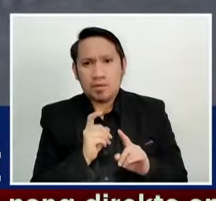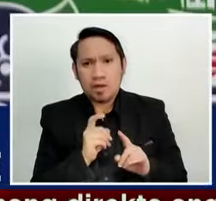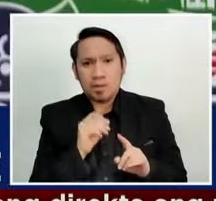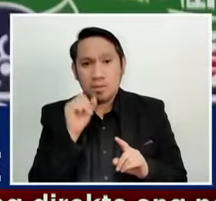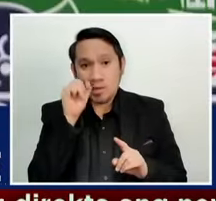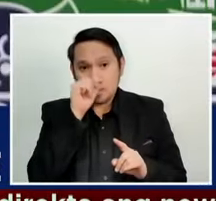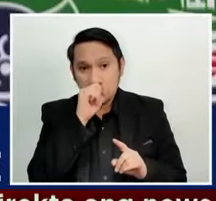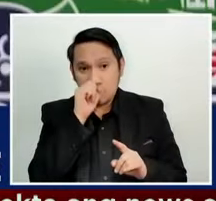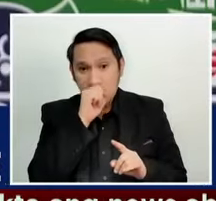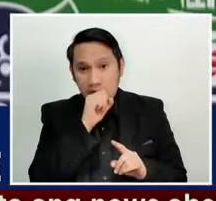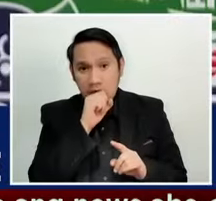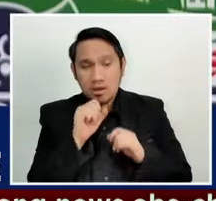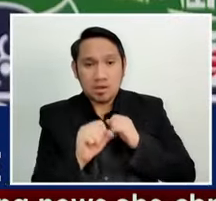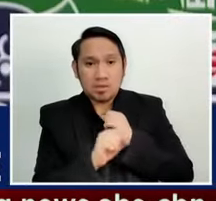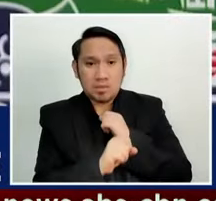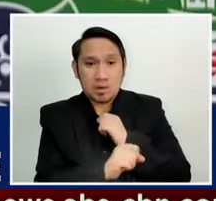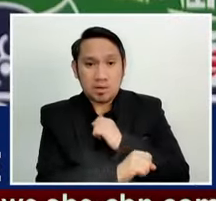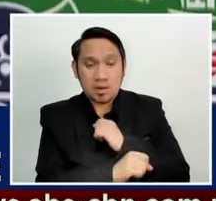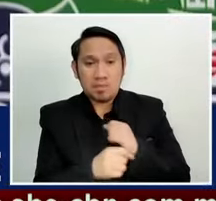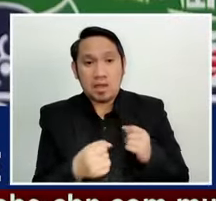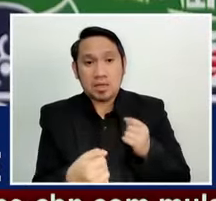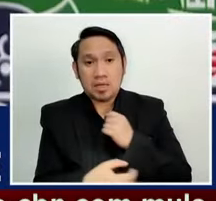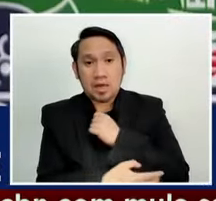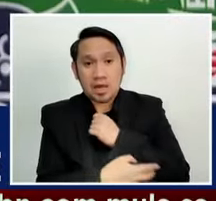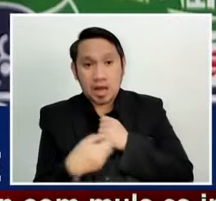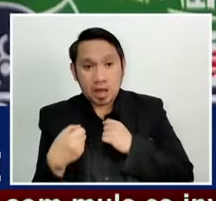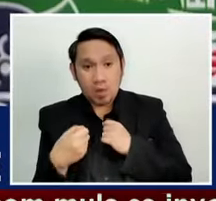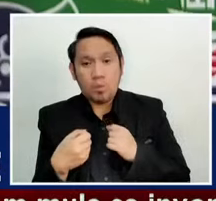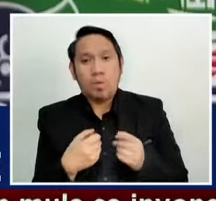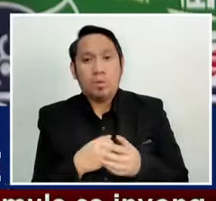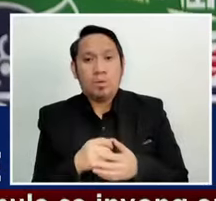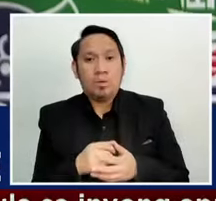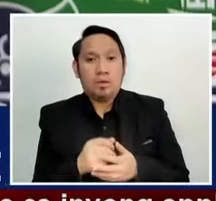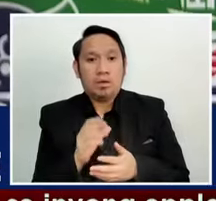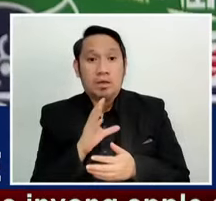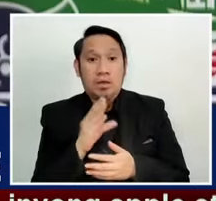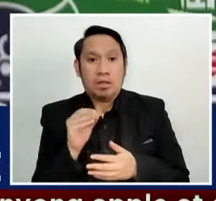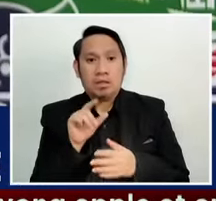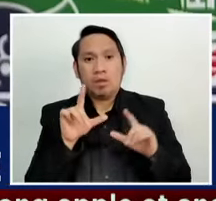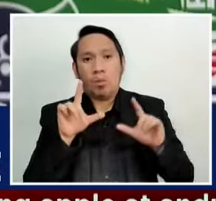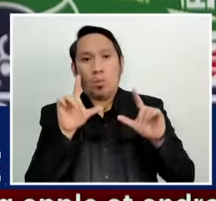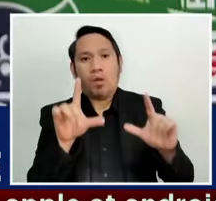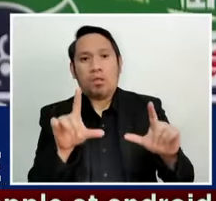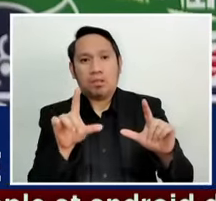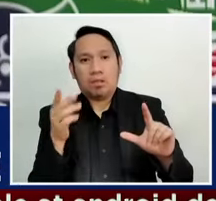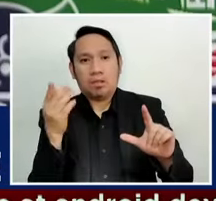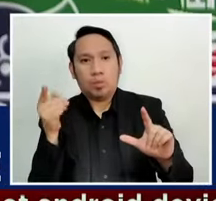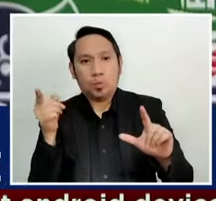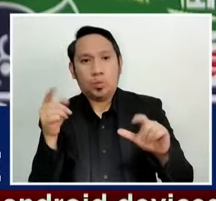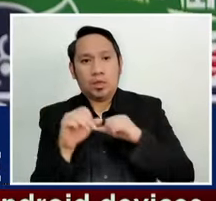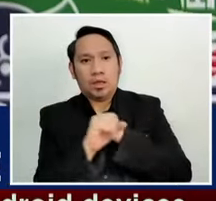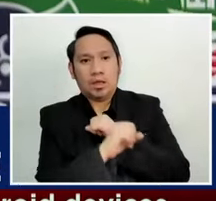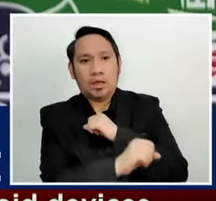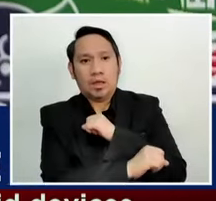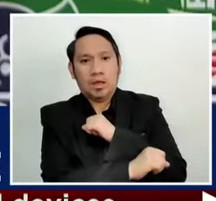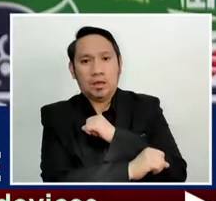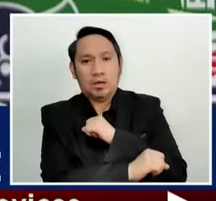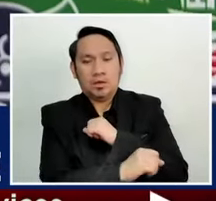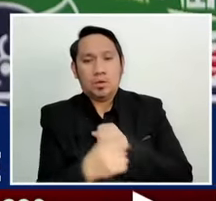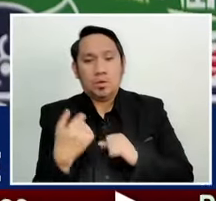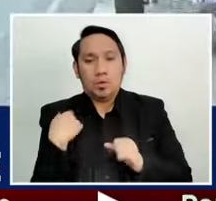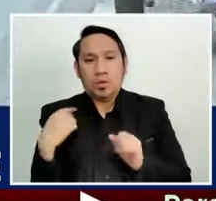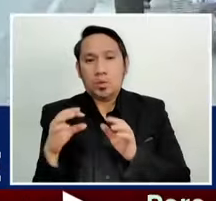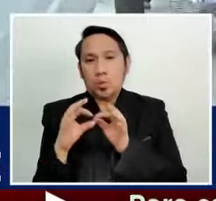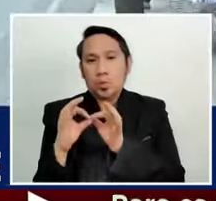Borongan Samar na robbery. So at large siya doon. So you know, nag-communicate pa kami sa Eastern